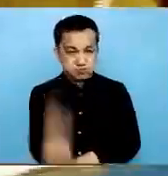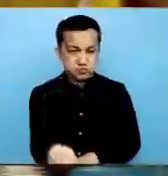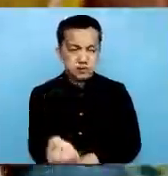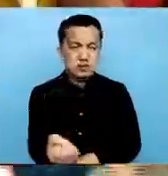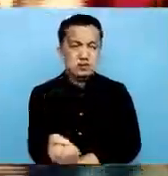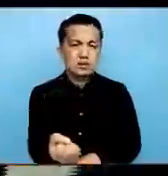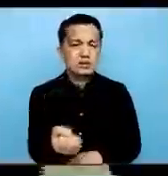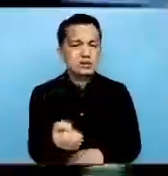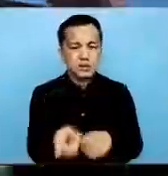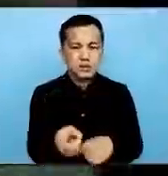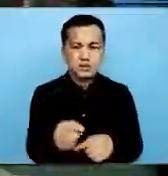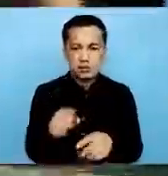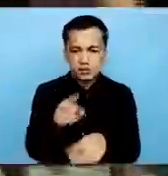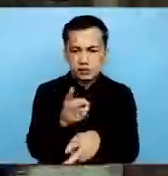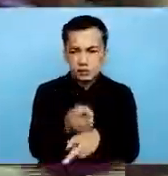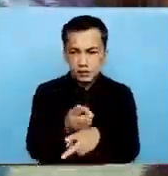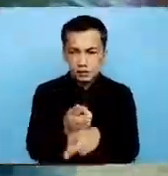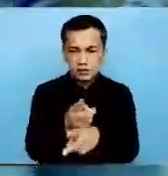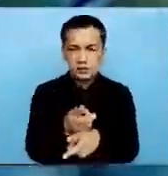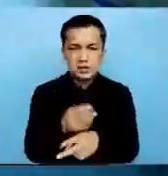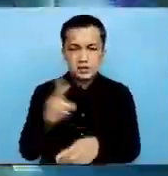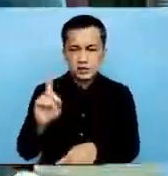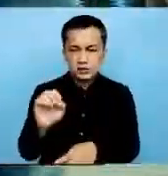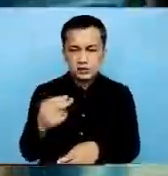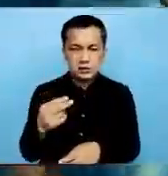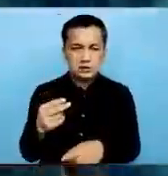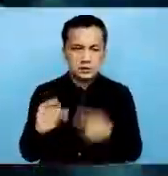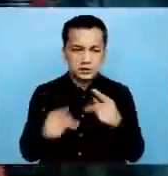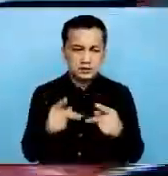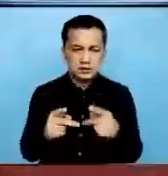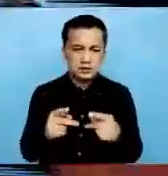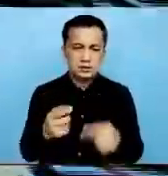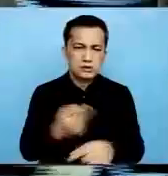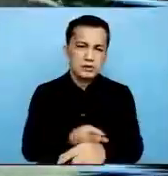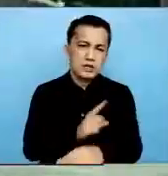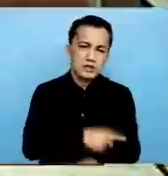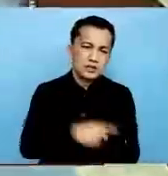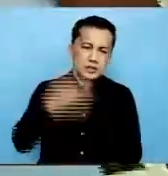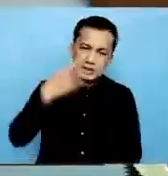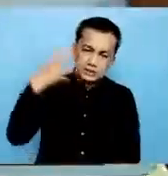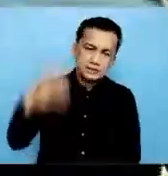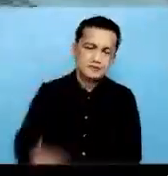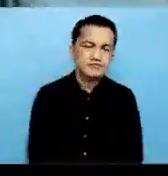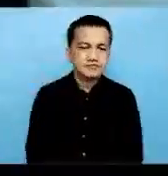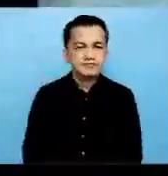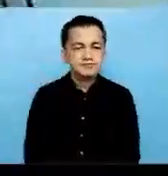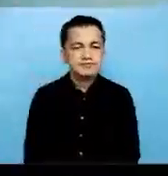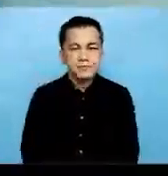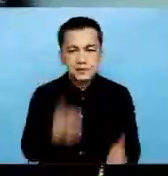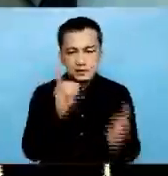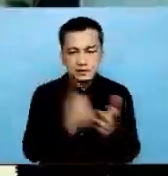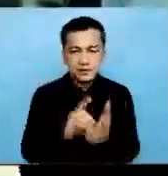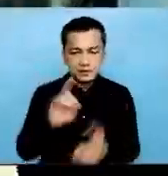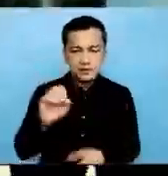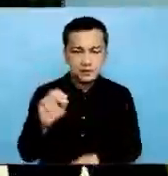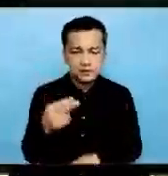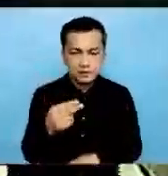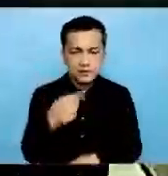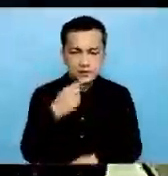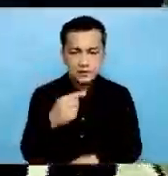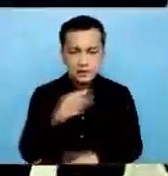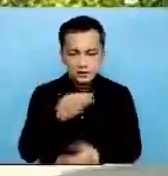ang publiko, lalo na ngayong matindi ang init. Sa datos ng Department of Health Central